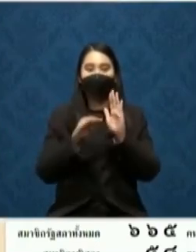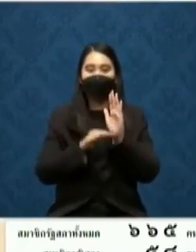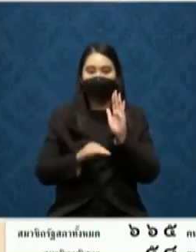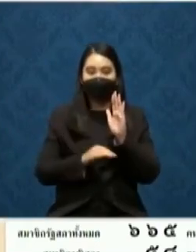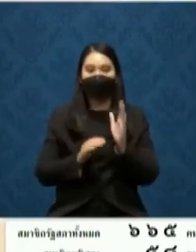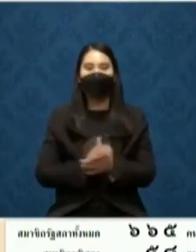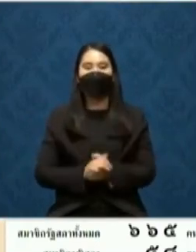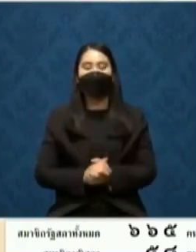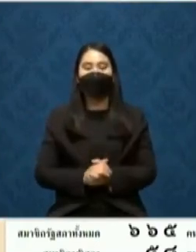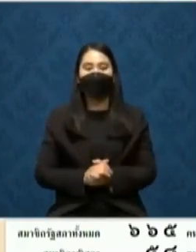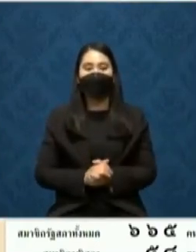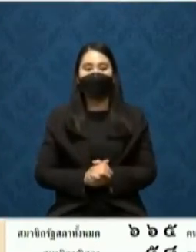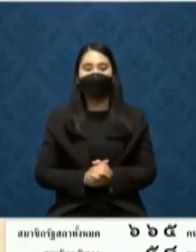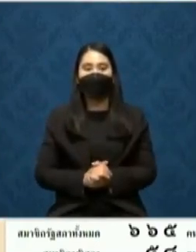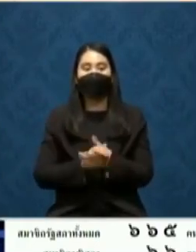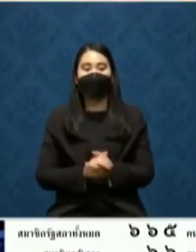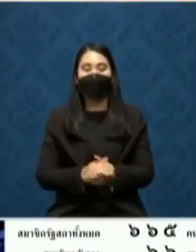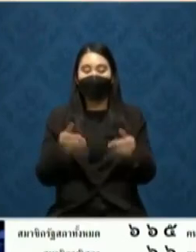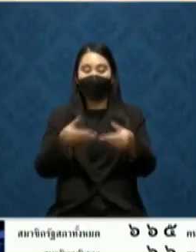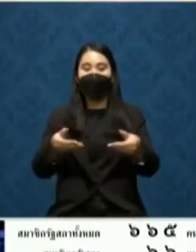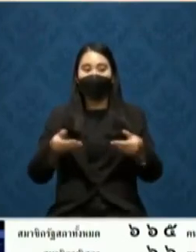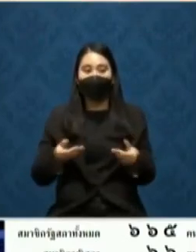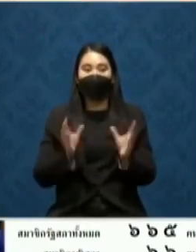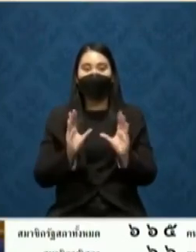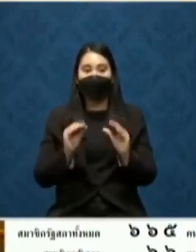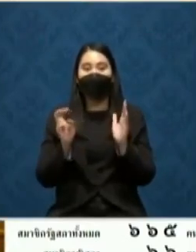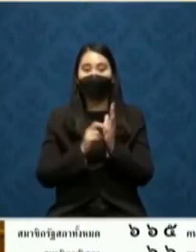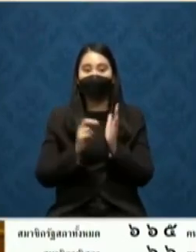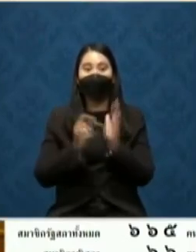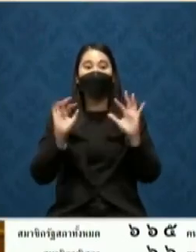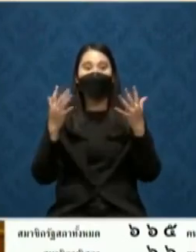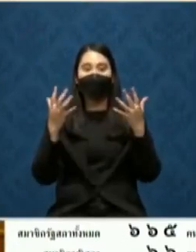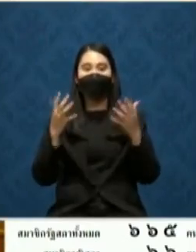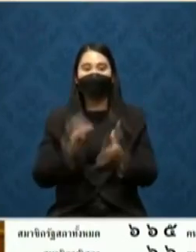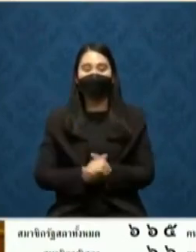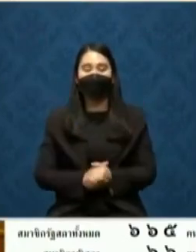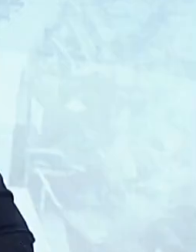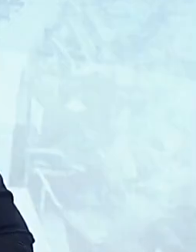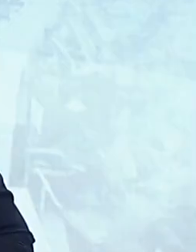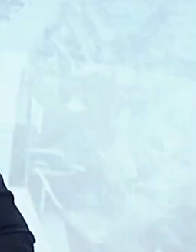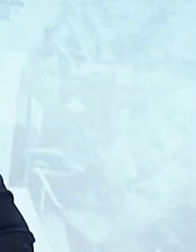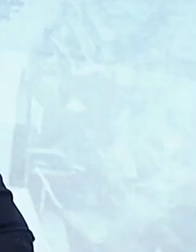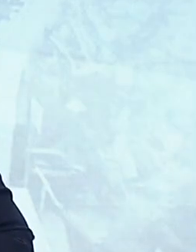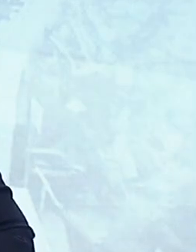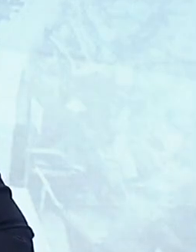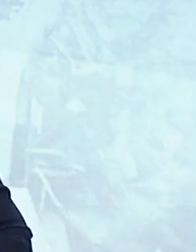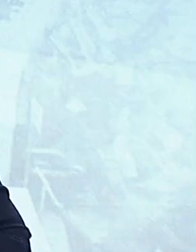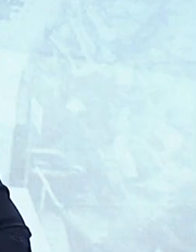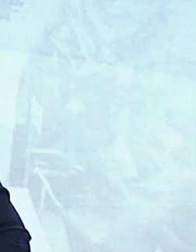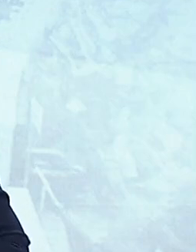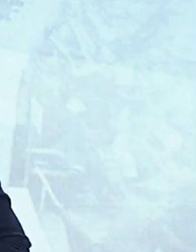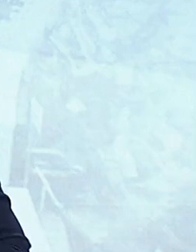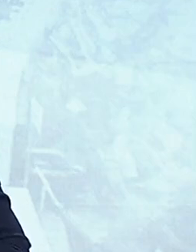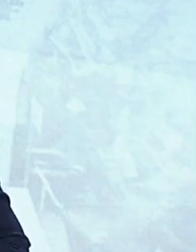ก็ถือว่าเป็นเรื่องปกติทางการเมืองครับ ครับอาจารย์แต่ว่าอย่างที่ได้กล่าวไปว่าที่ผ่านมาสวก็ไม่เคยมีปฏิกิริยาแบบนี้นะ